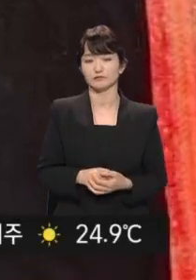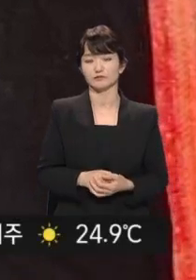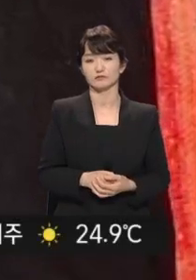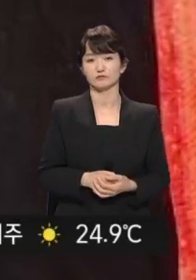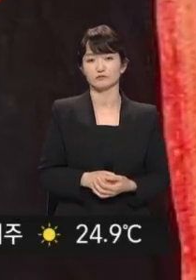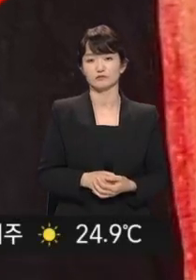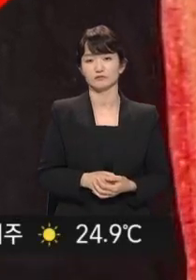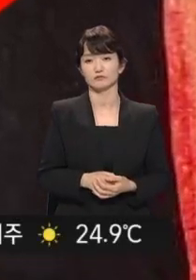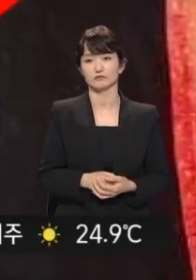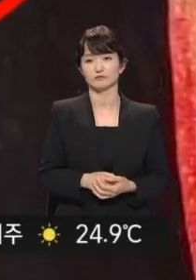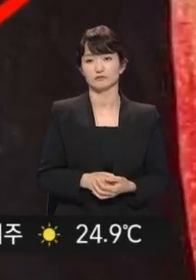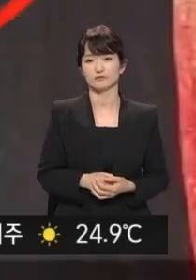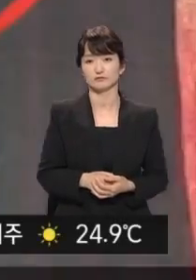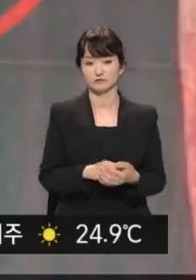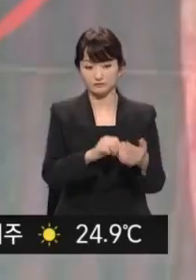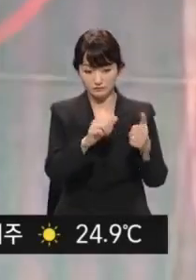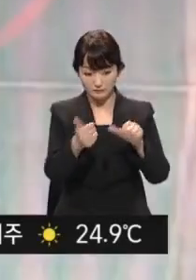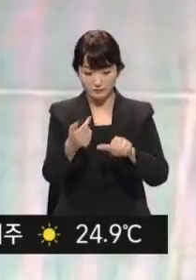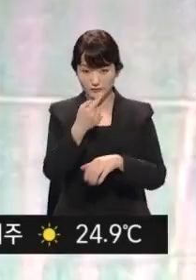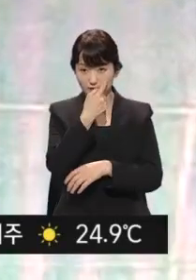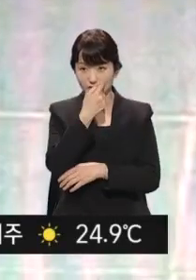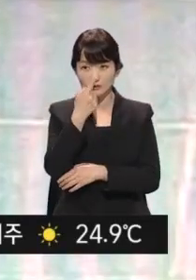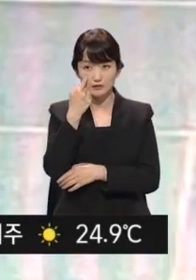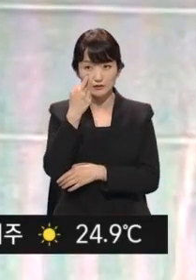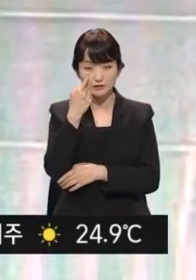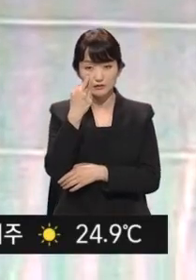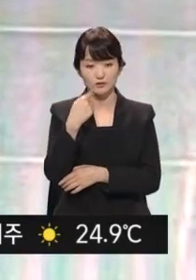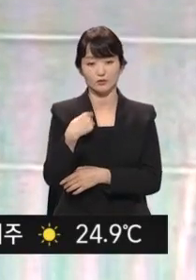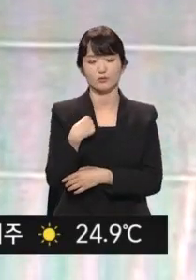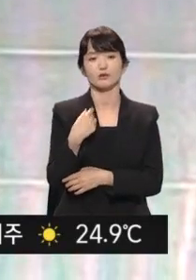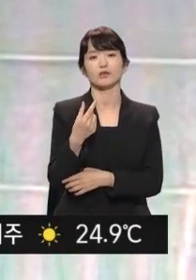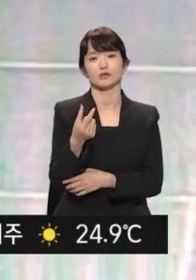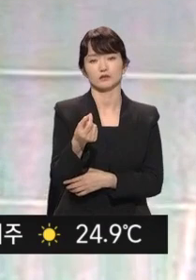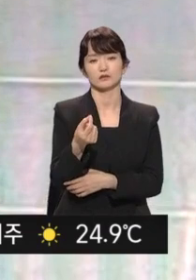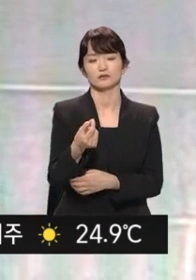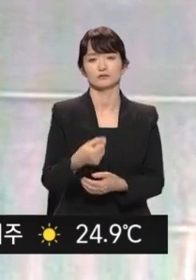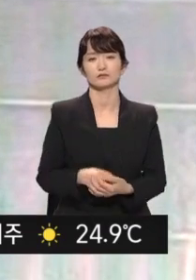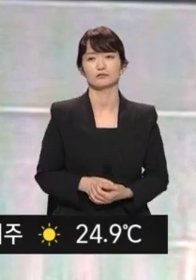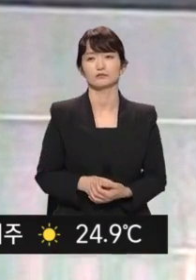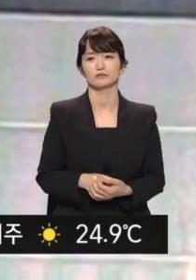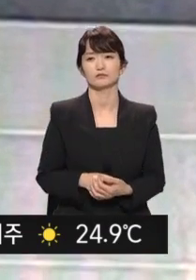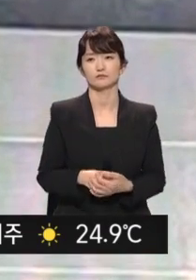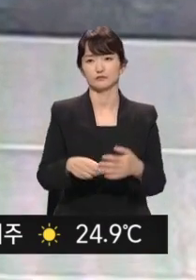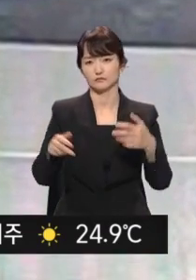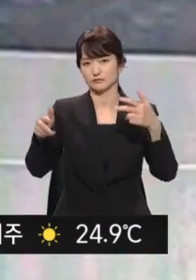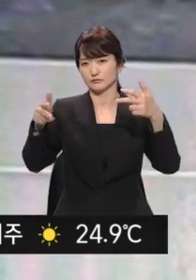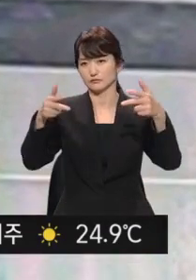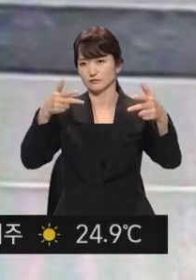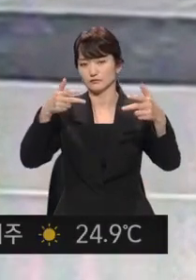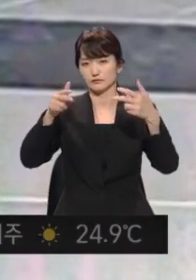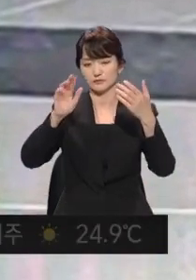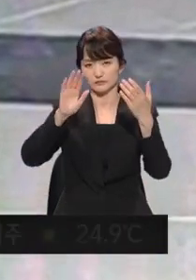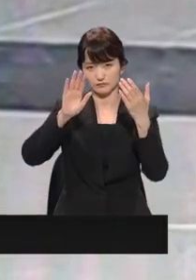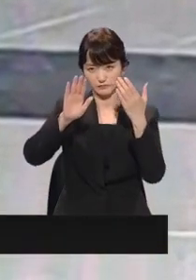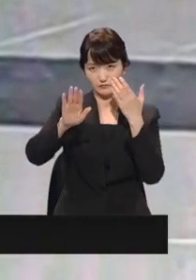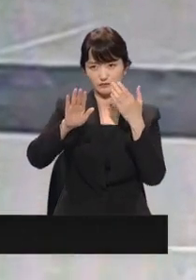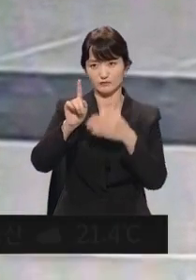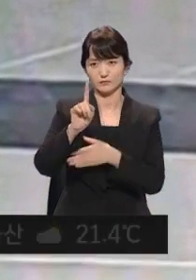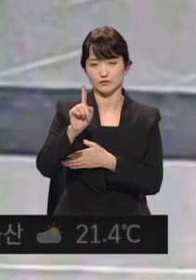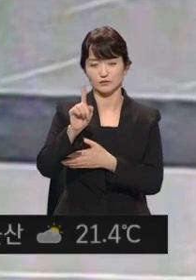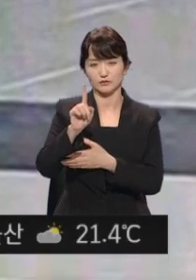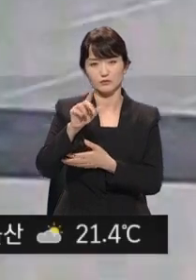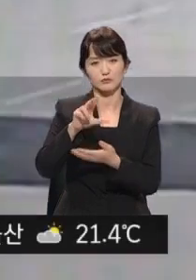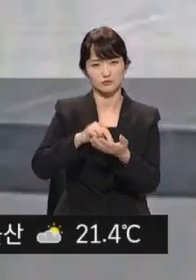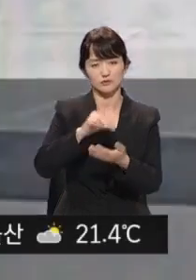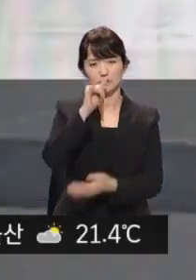사망이 확인됐을 때 그때 옷차림하고 동일했기 때문에 아마이 CCTV 상황 찍힌 이후에 어떤 변고가